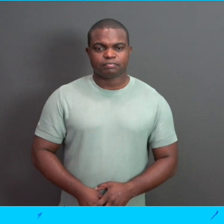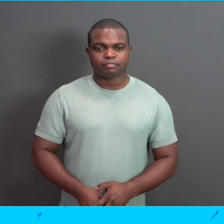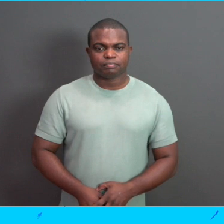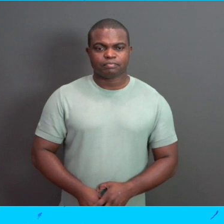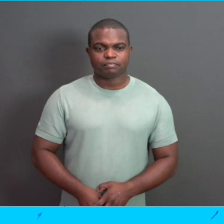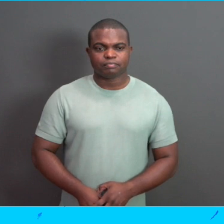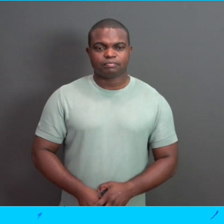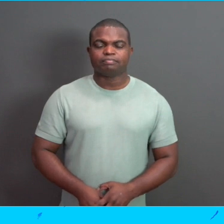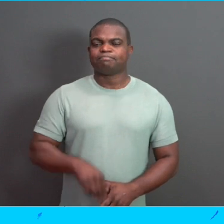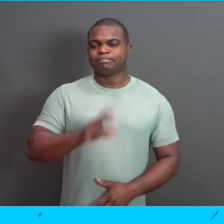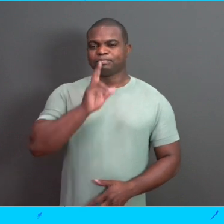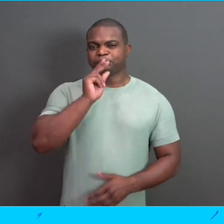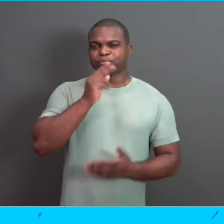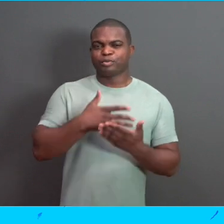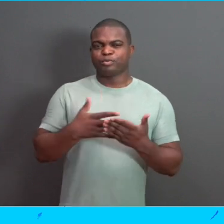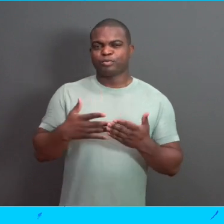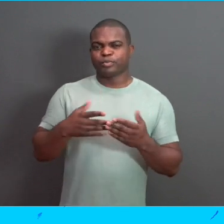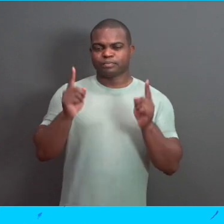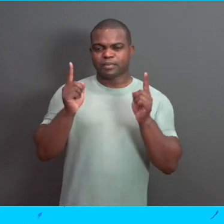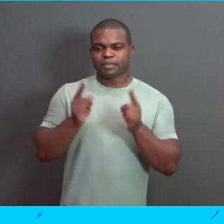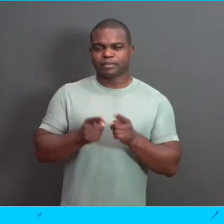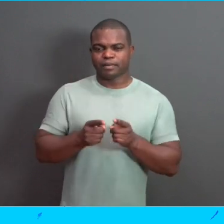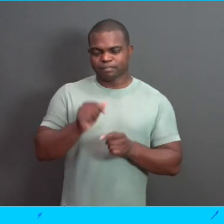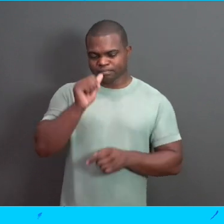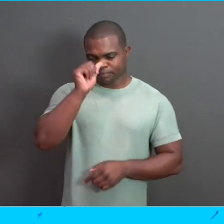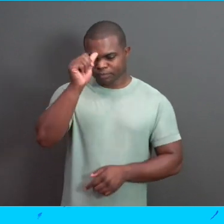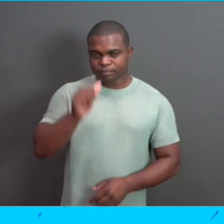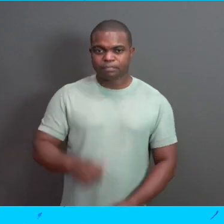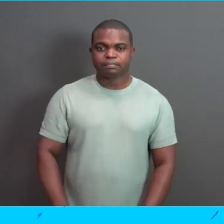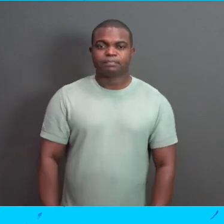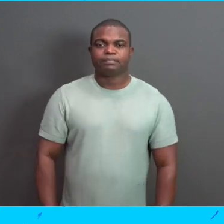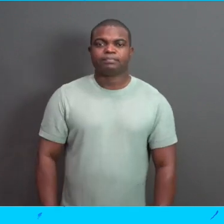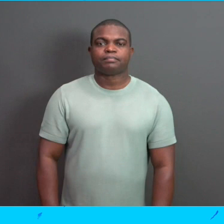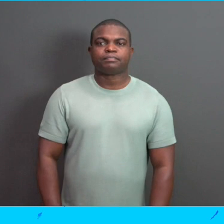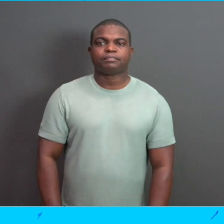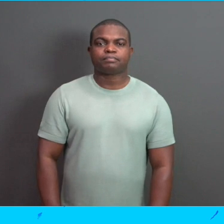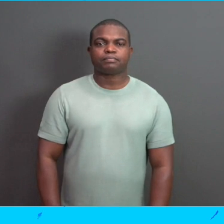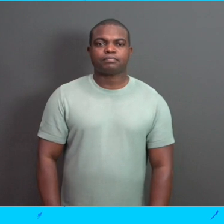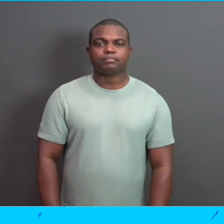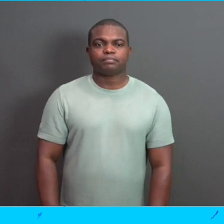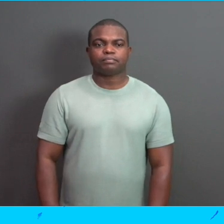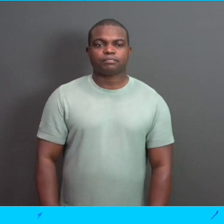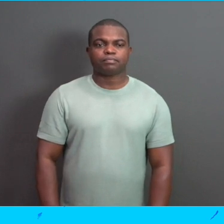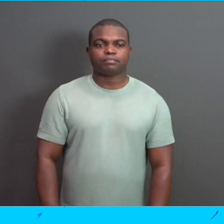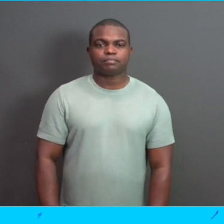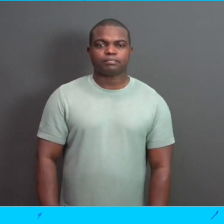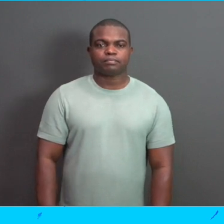les plantations ont été réduites à presque la moitié